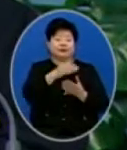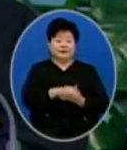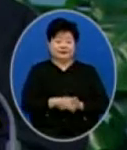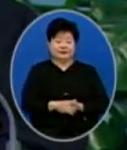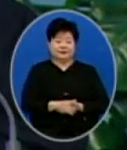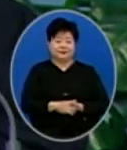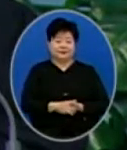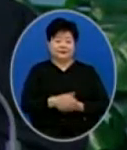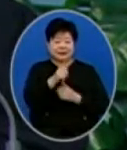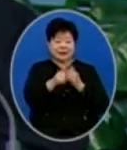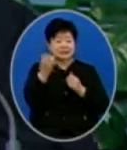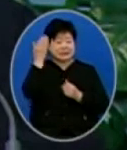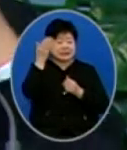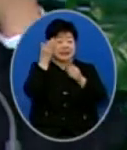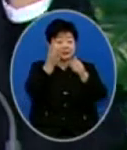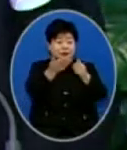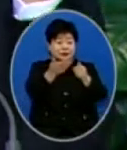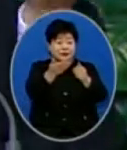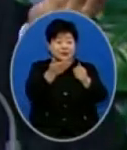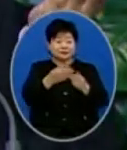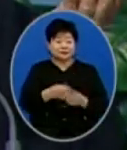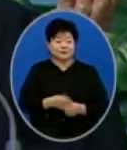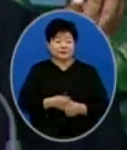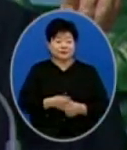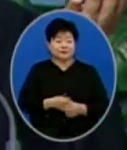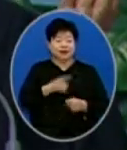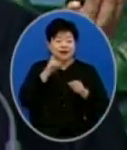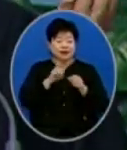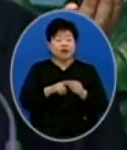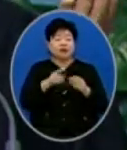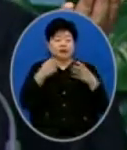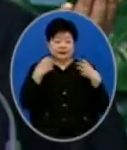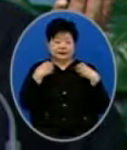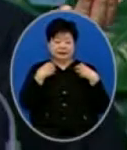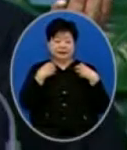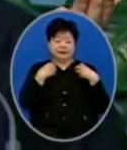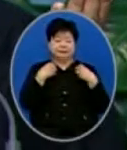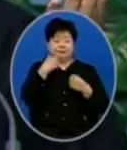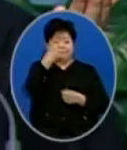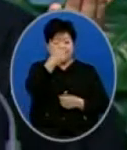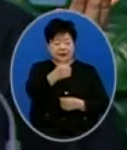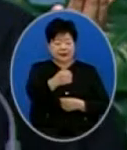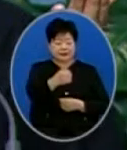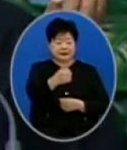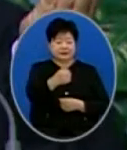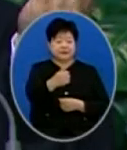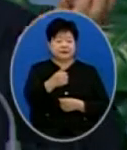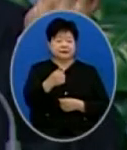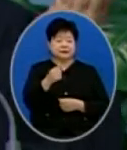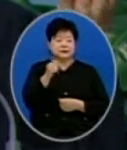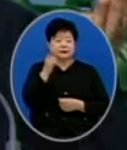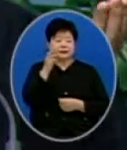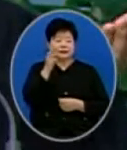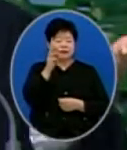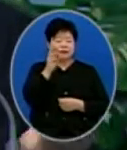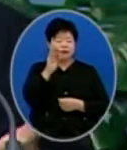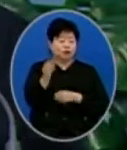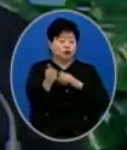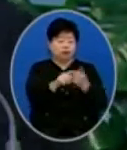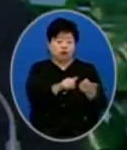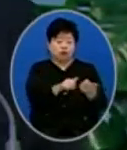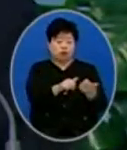하나님이 죄를 주셔서 떡 맡은 관원장 당신은 앞으로 3일 후에 죽을